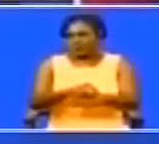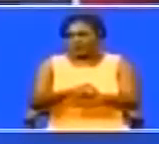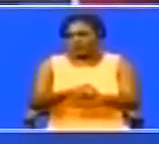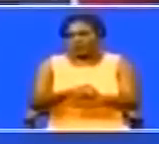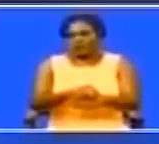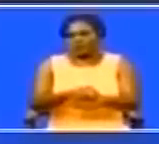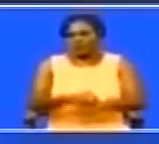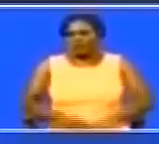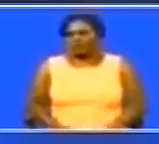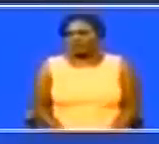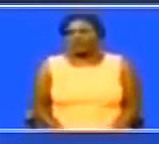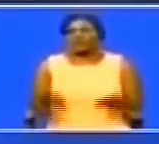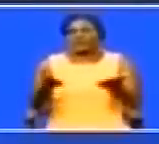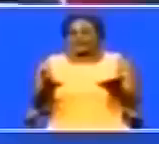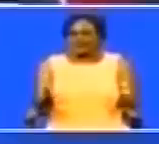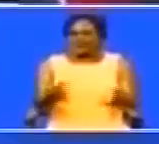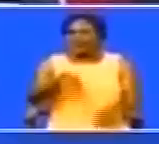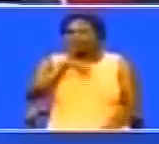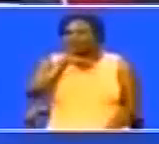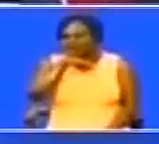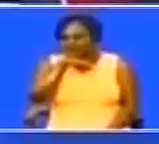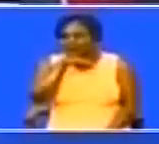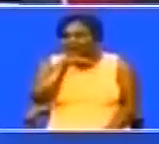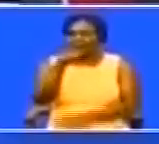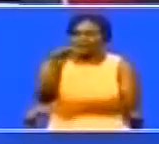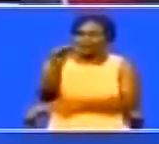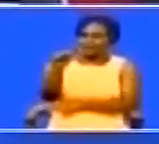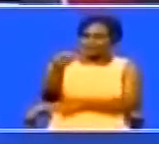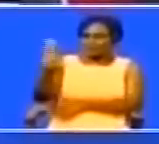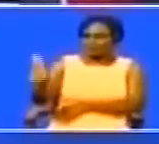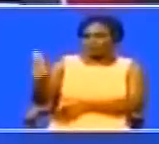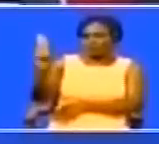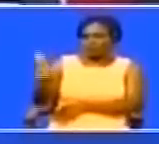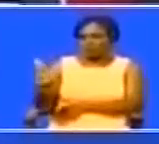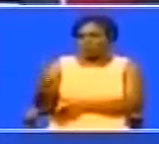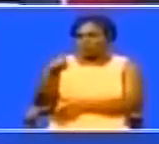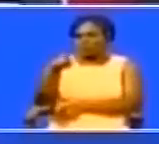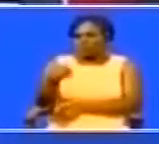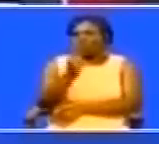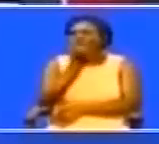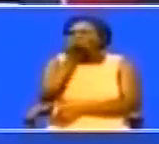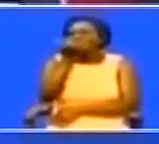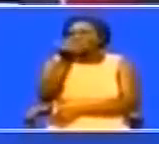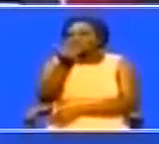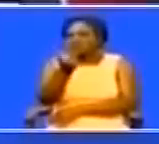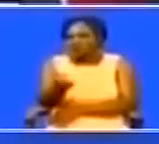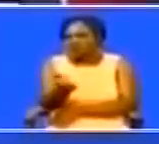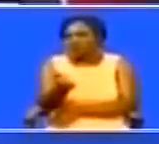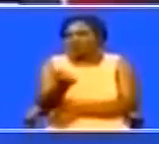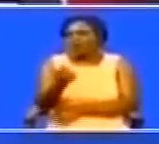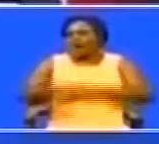League. Kwa sasa, Raila anaombi moja tu kwa Rais Uhuru Kenyatta. Do not underestimate your imperative to